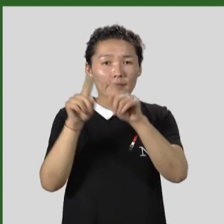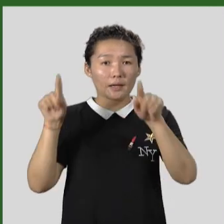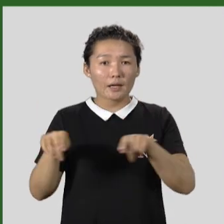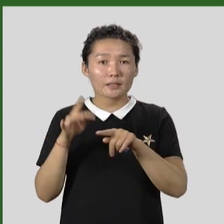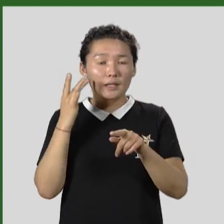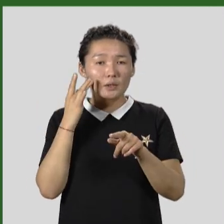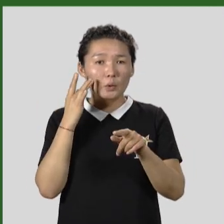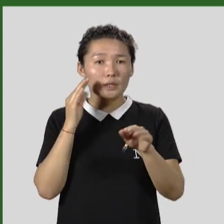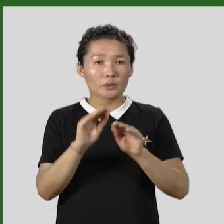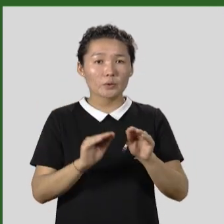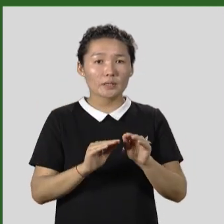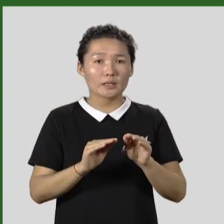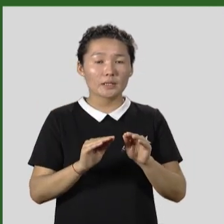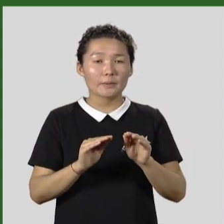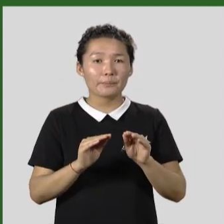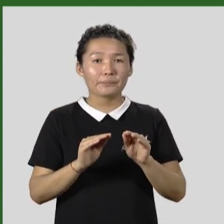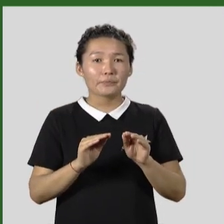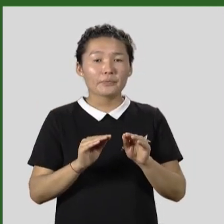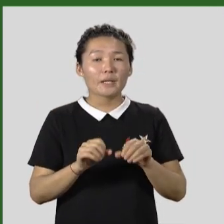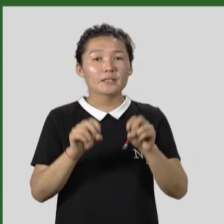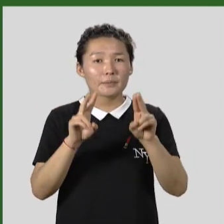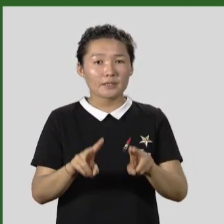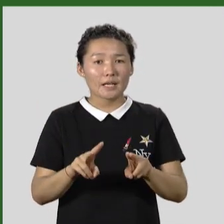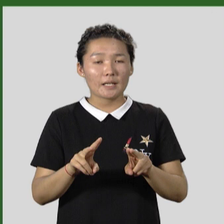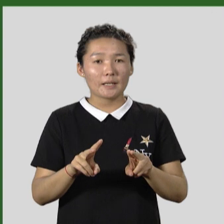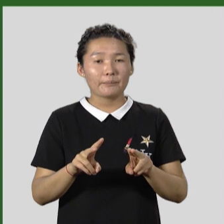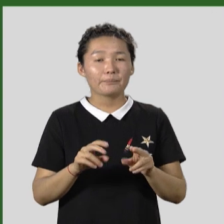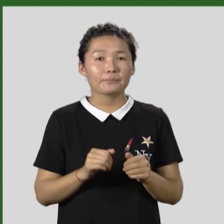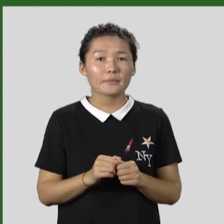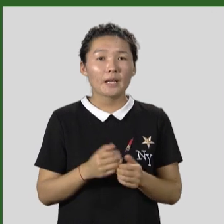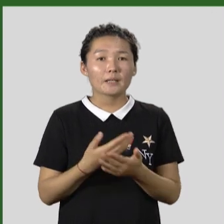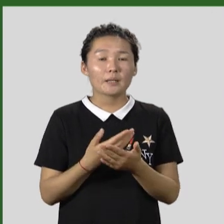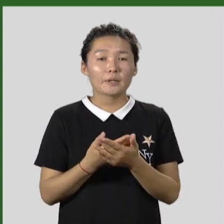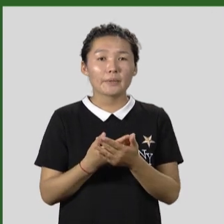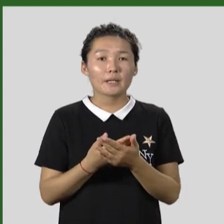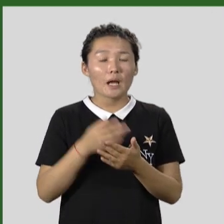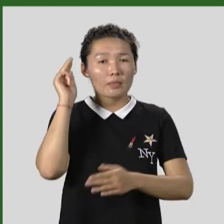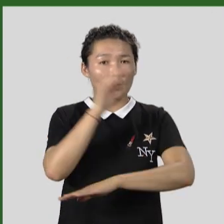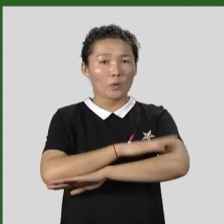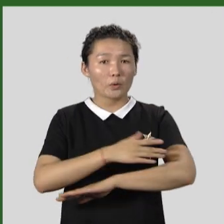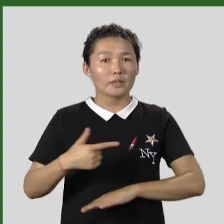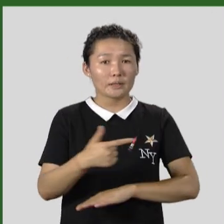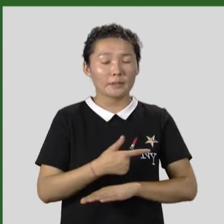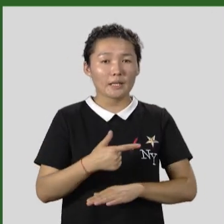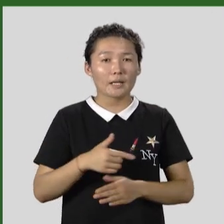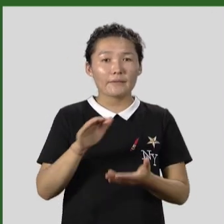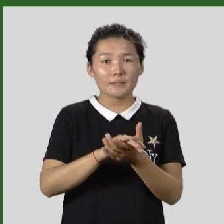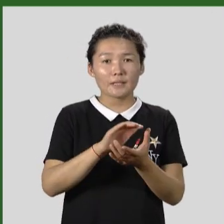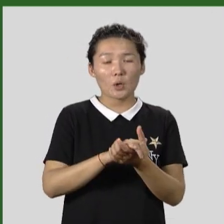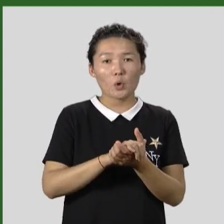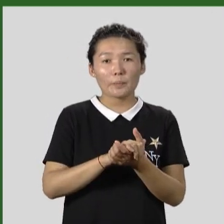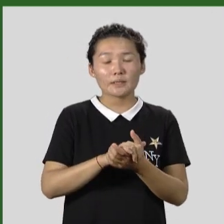для каких-то целей. Например, на уроках географии, знакомясь с природой материков и океанов, мы